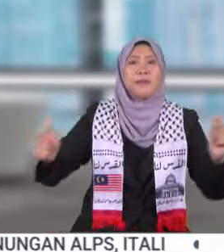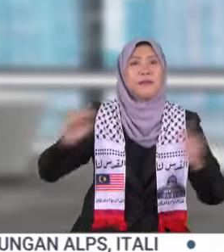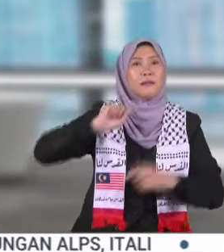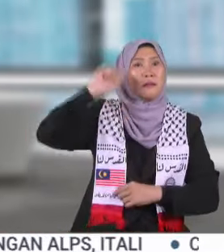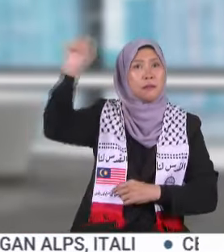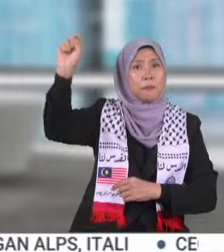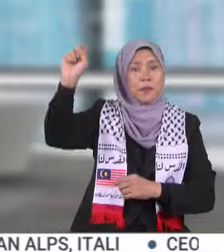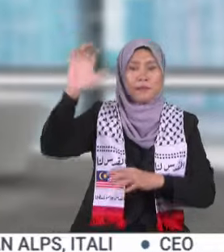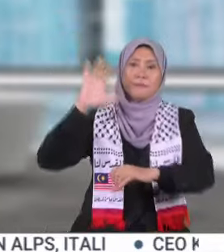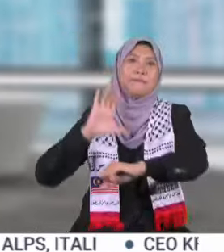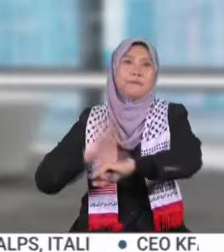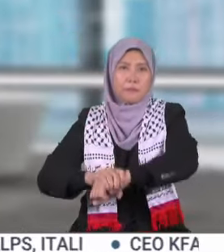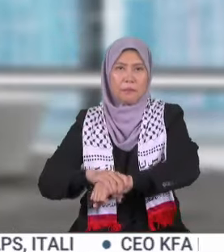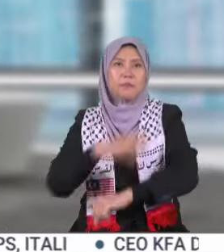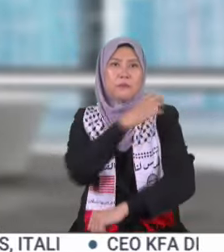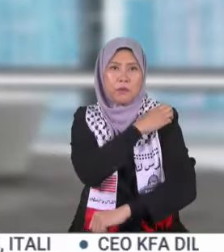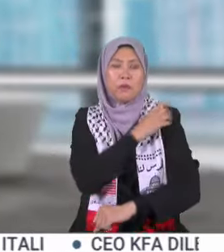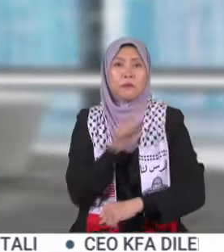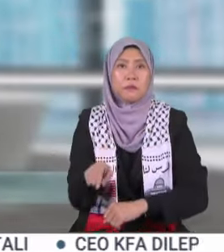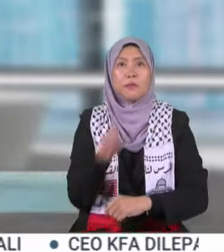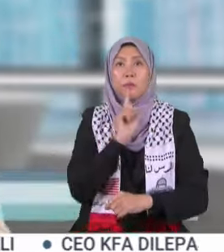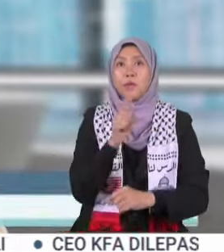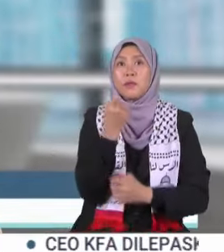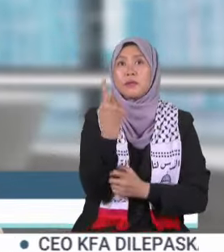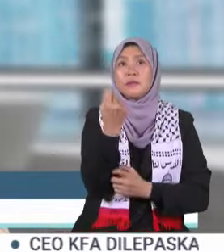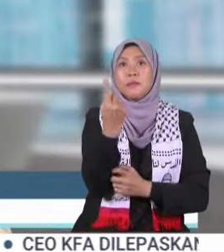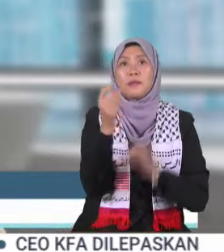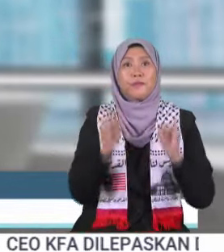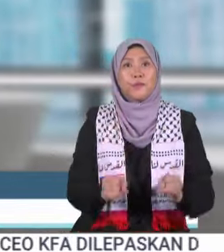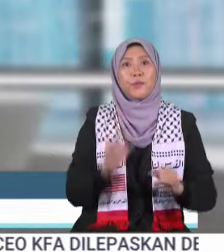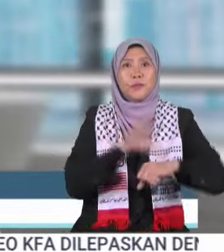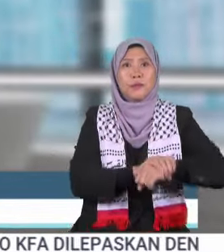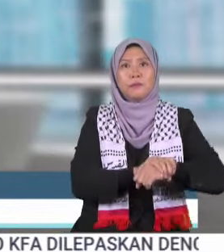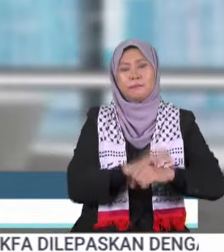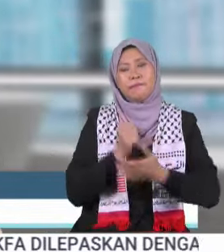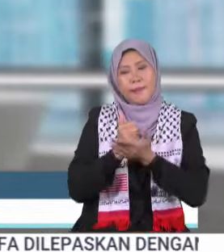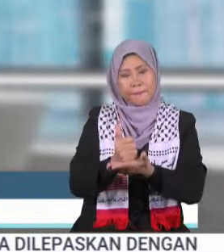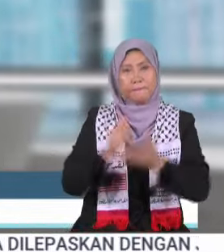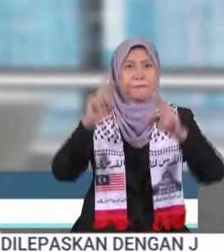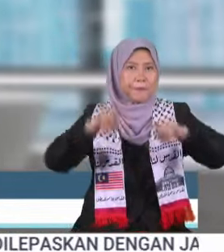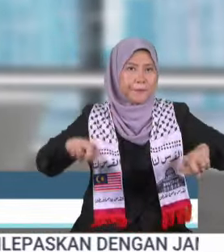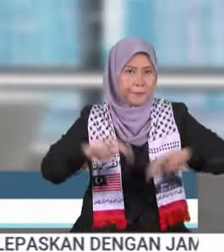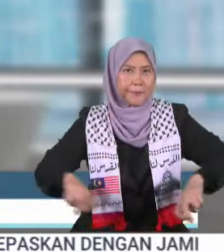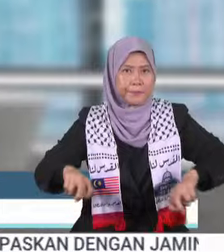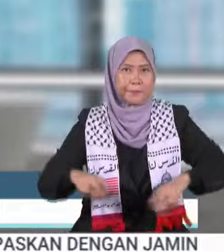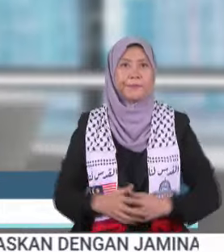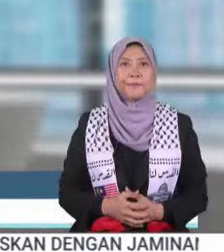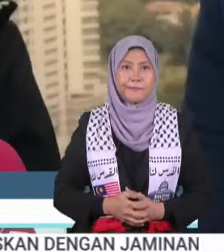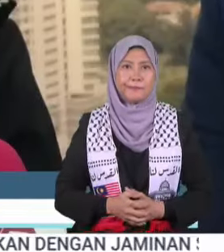Sabah ditahan sekaligus menjadikan 11 individu ditahan bagi membantu